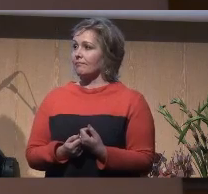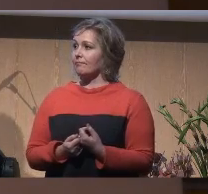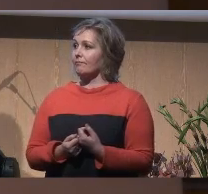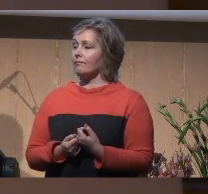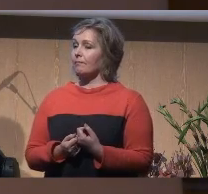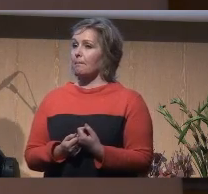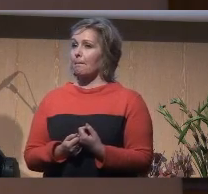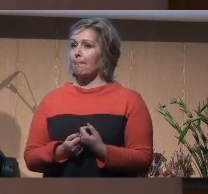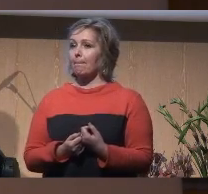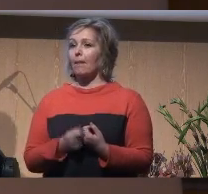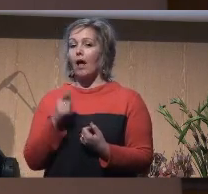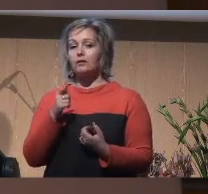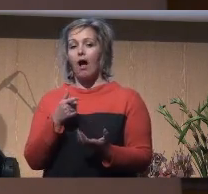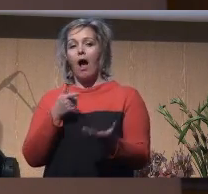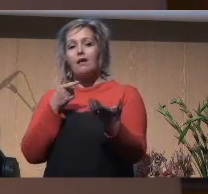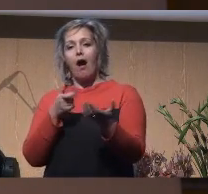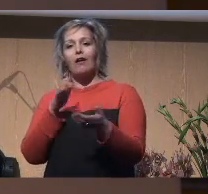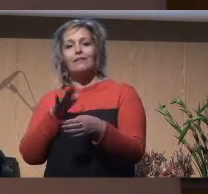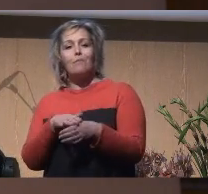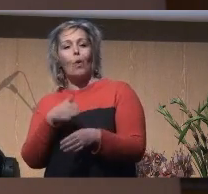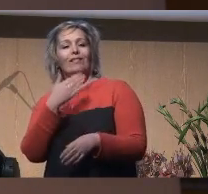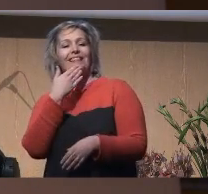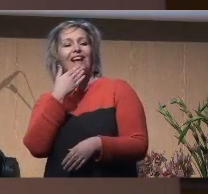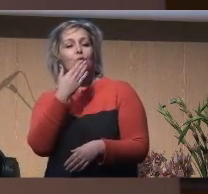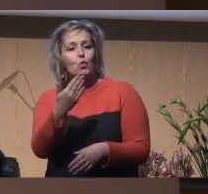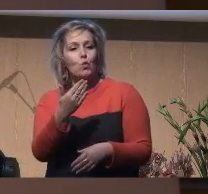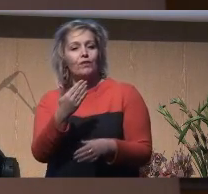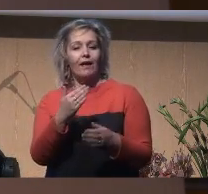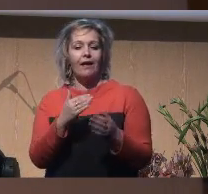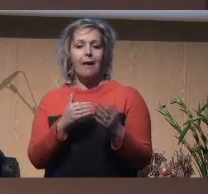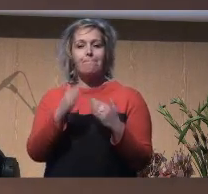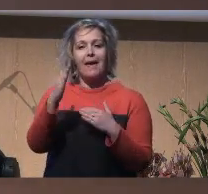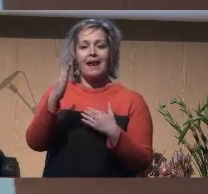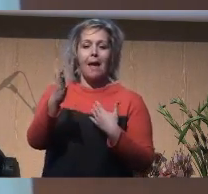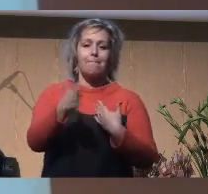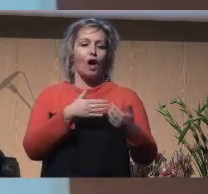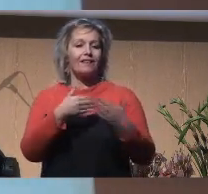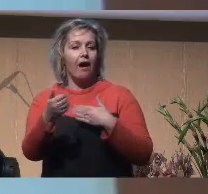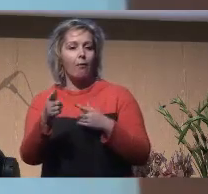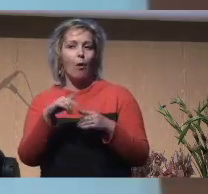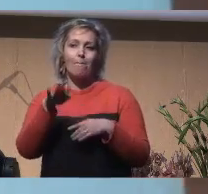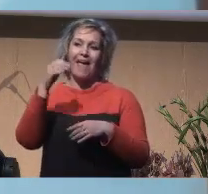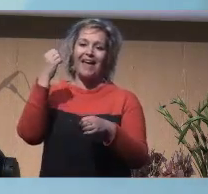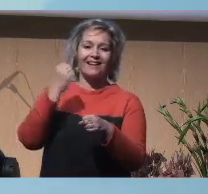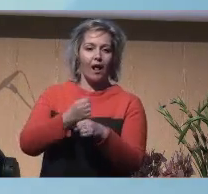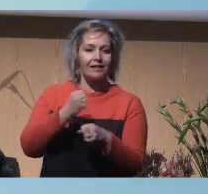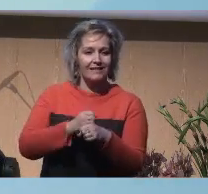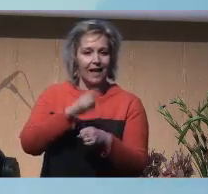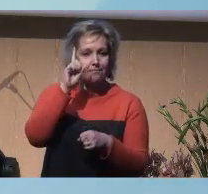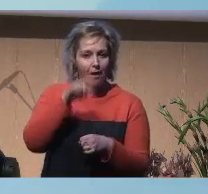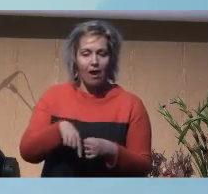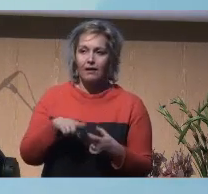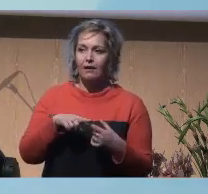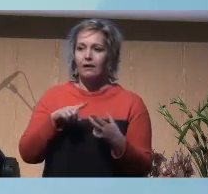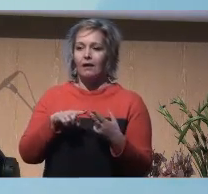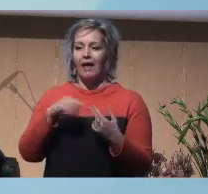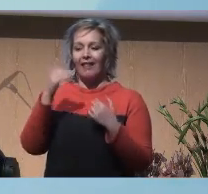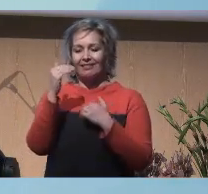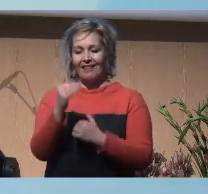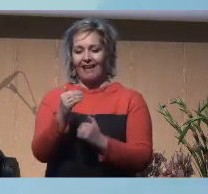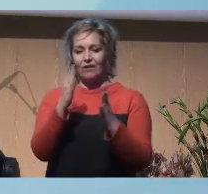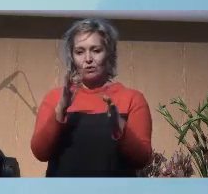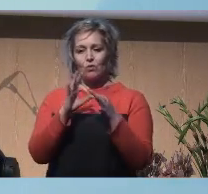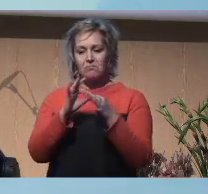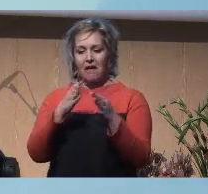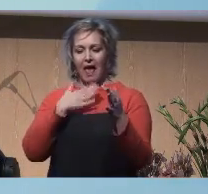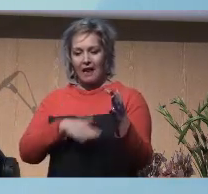I jakten på gode, mer praktikable, mer realiserbare definisjoner av